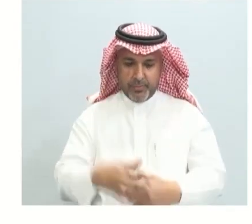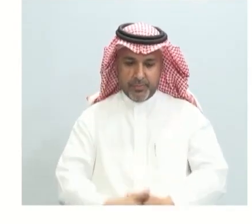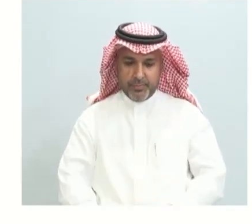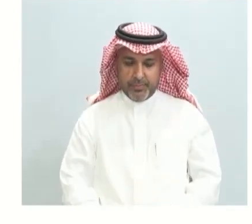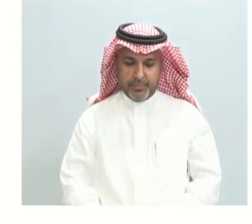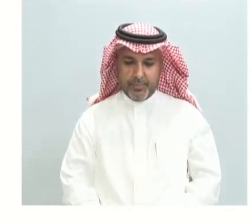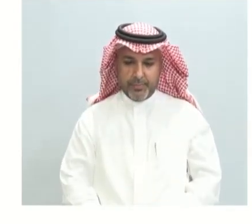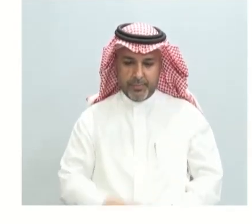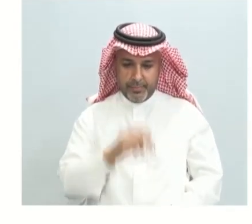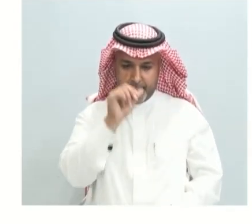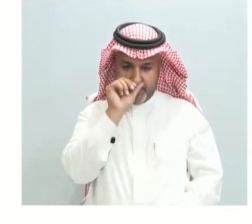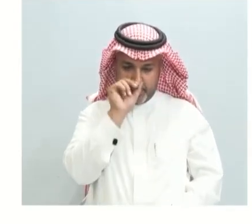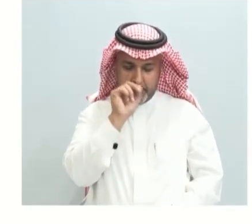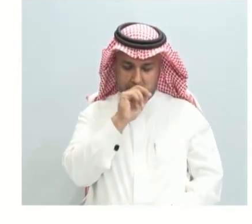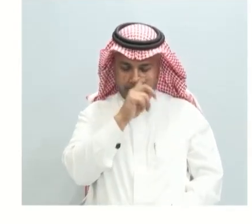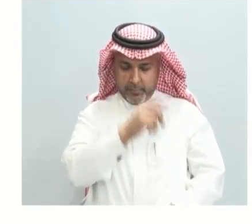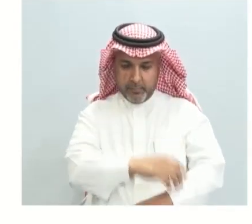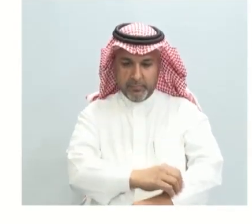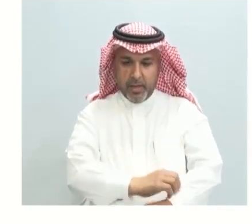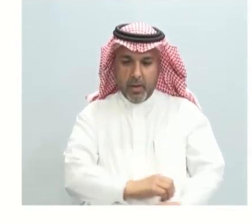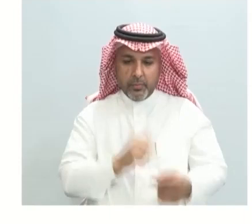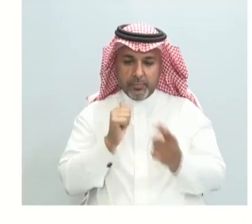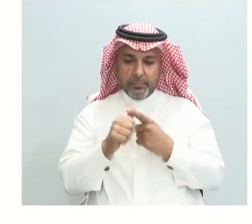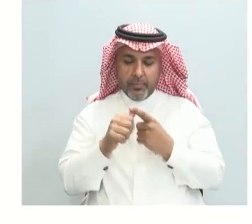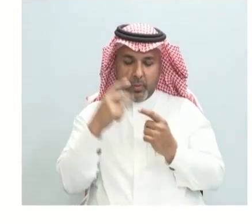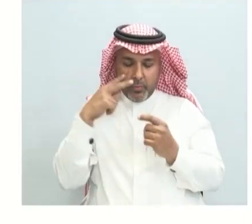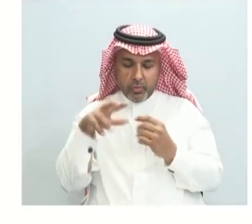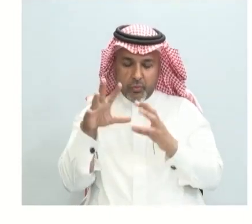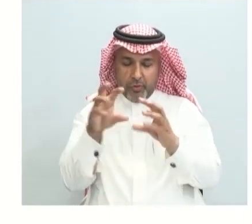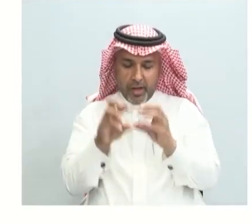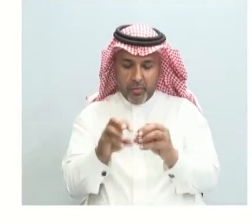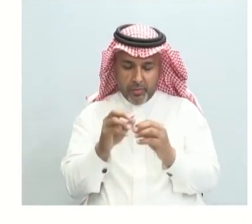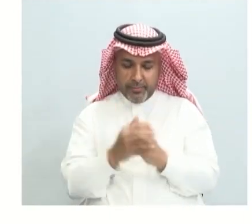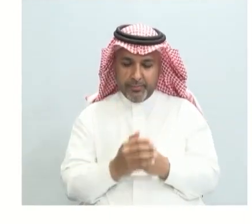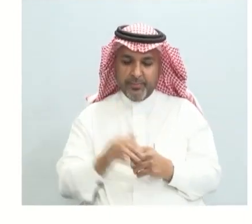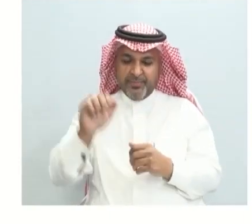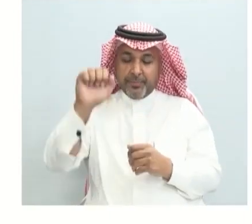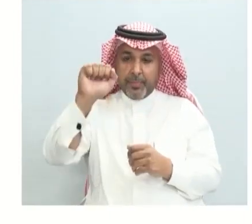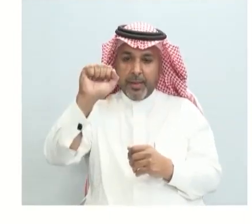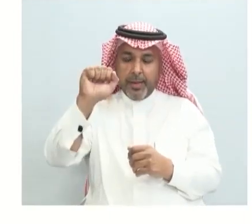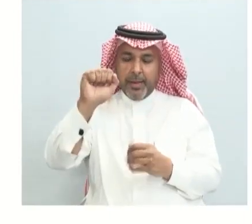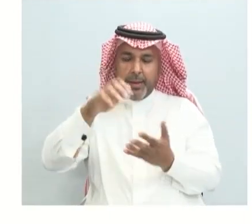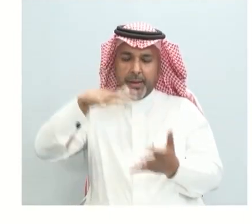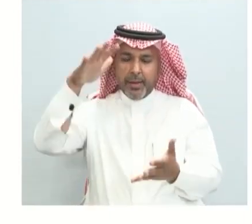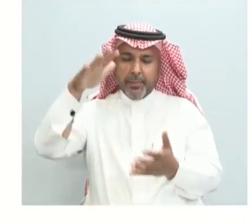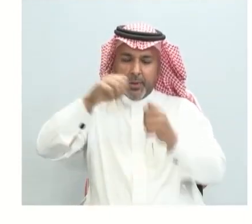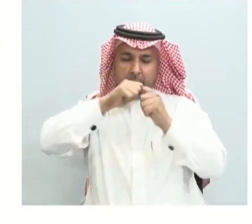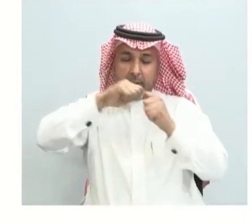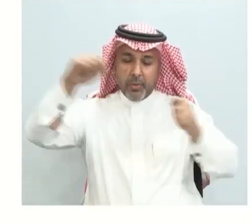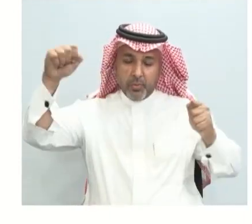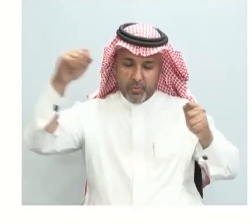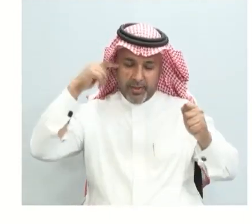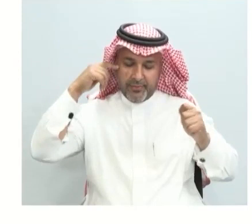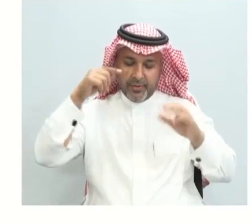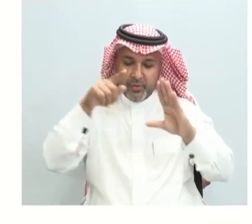هذا القانون وكعادتنا نبغى نحل المثلث فاول شيء نلخص المعطيات فما هي المعطيات الموجوده عندي عندي